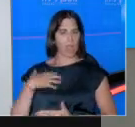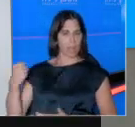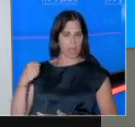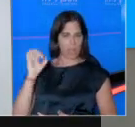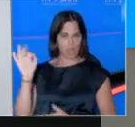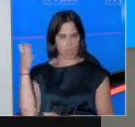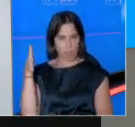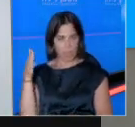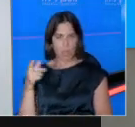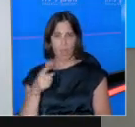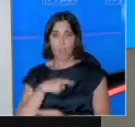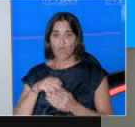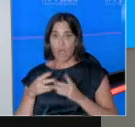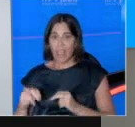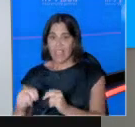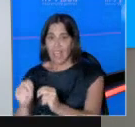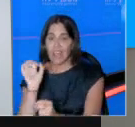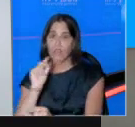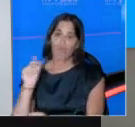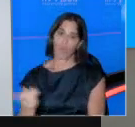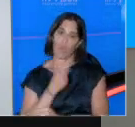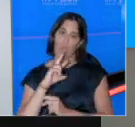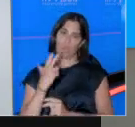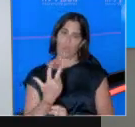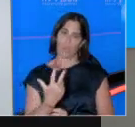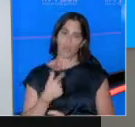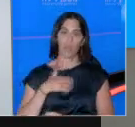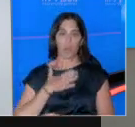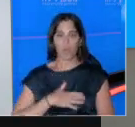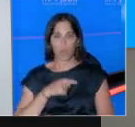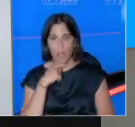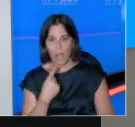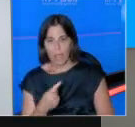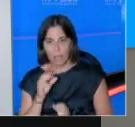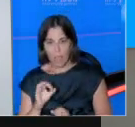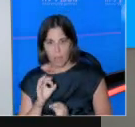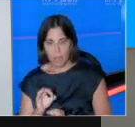המדינה שהנחל הוא שייך לציבור. אני רוצה להגיד באמת